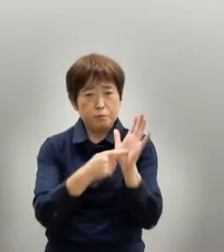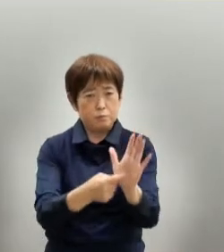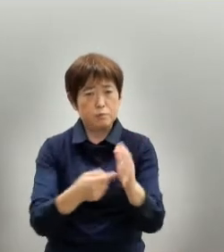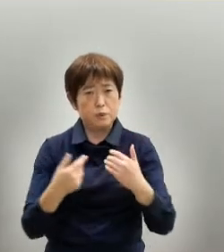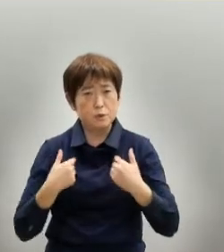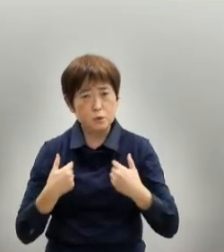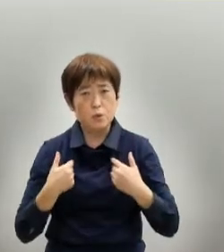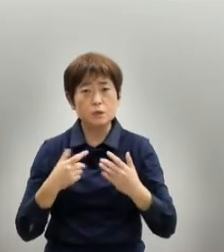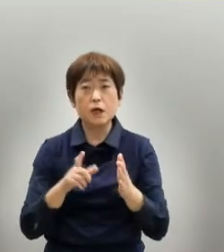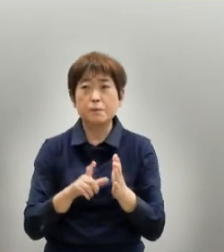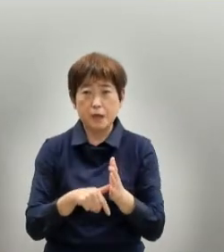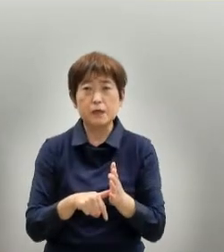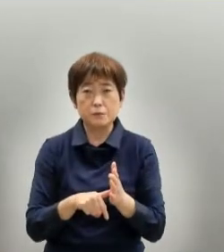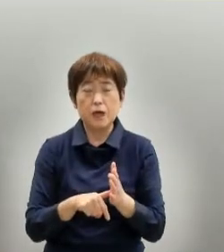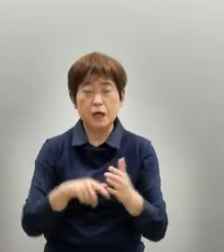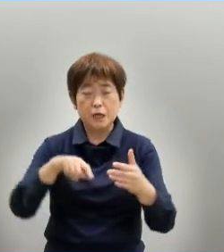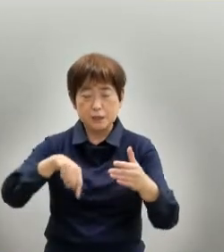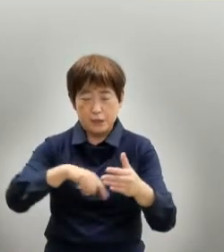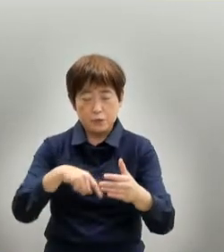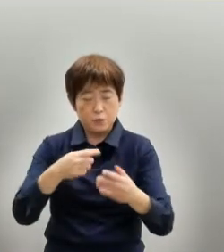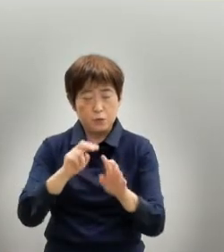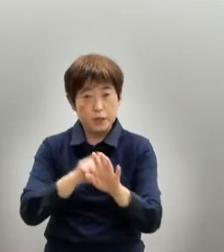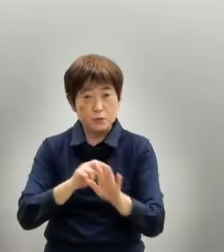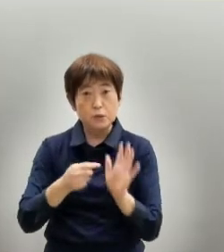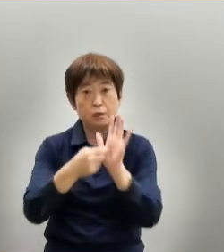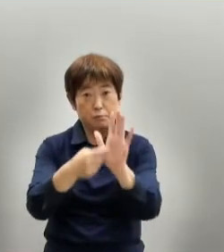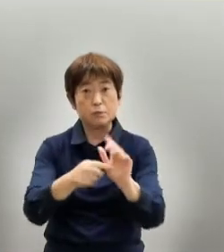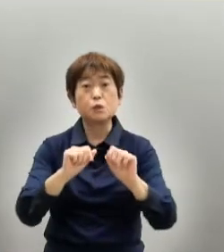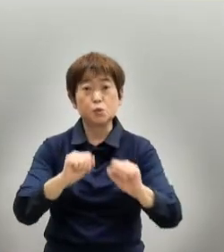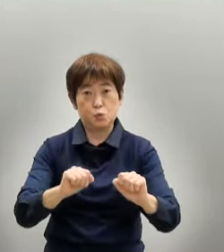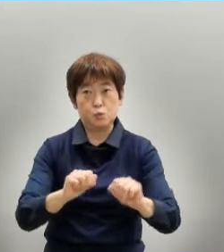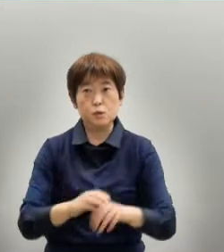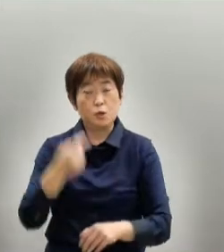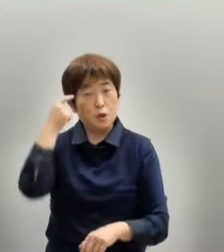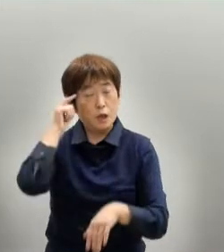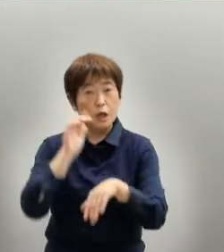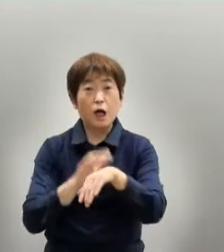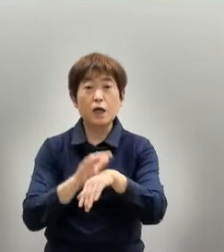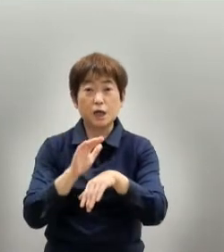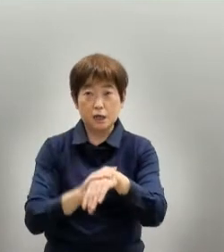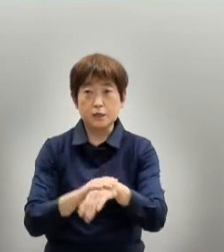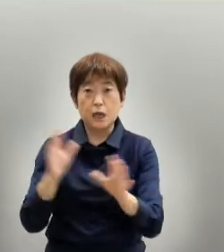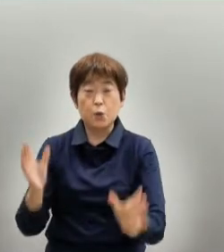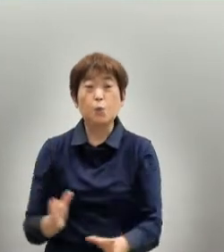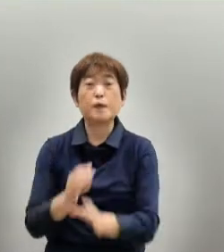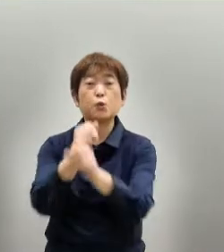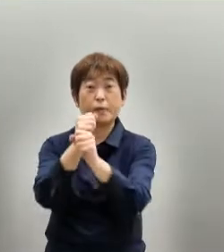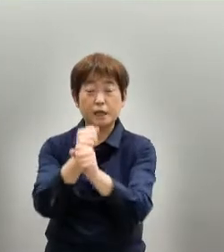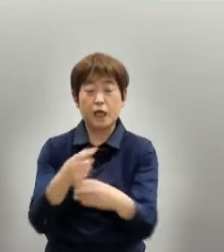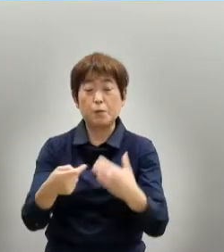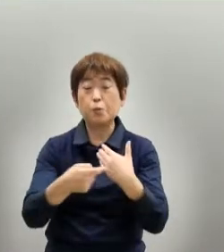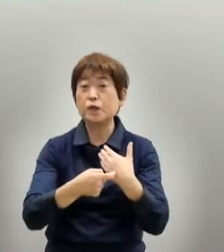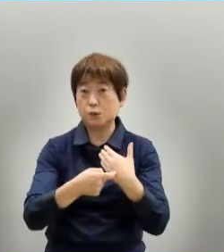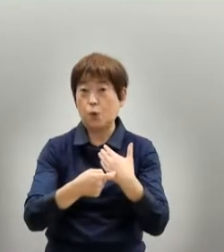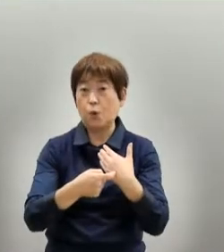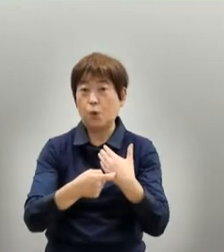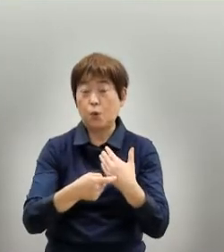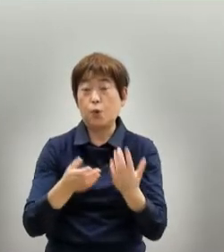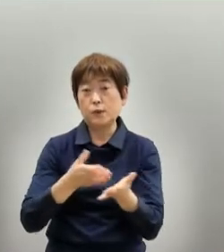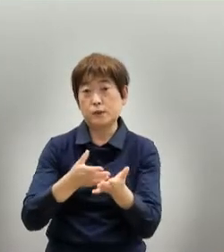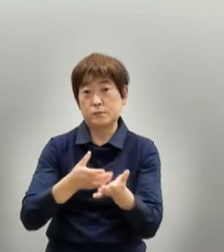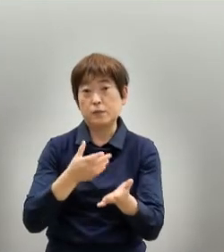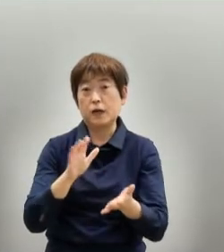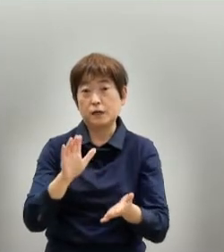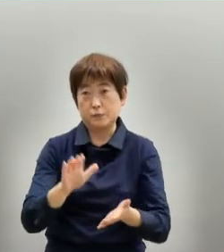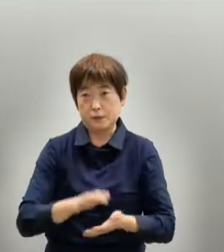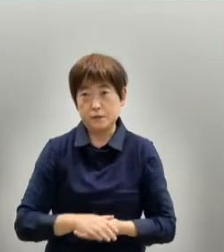ところはですね、開示すべきではないかということを申し上げておりました。その考え方をですね、いわき市としてまとめたものでございます。多分福島県内の